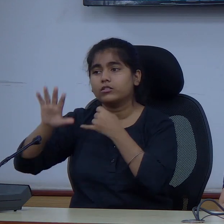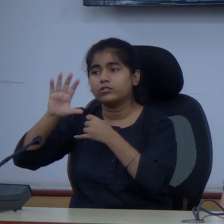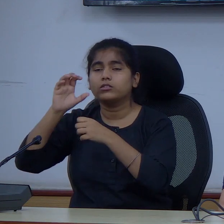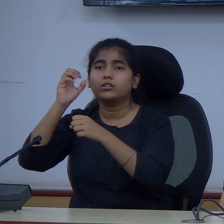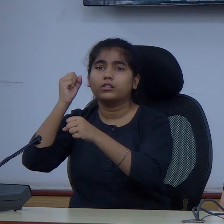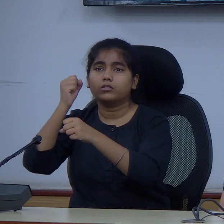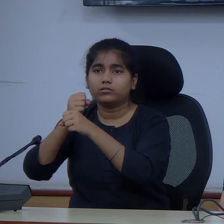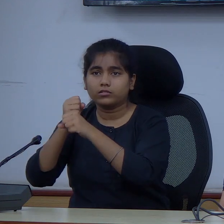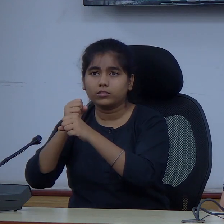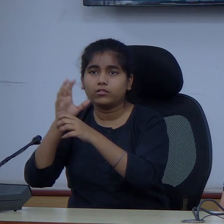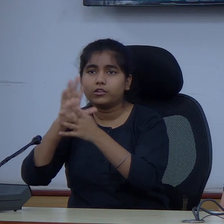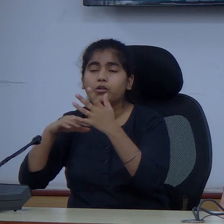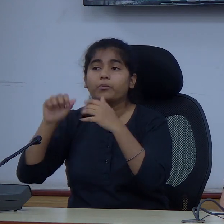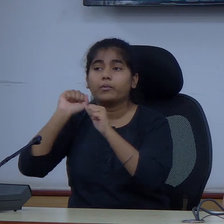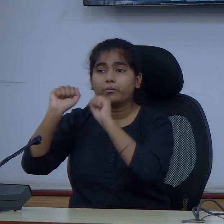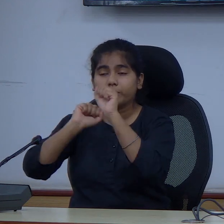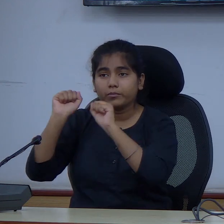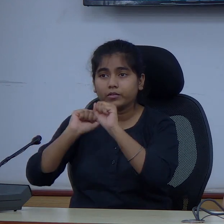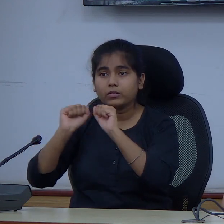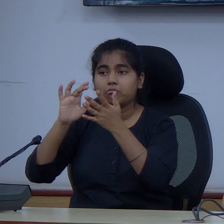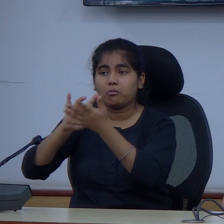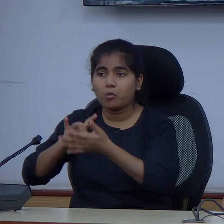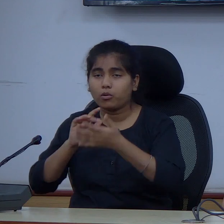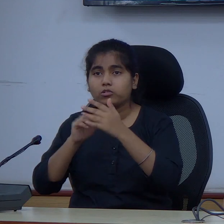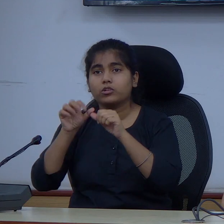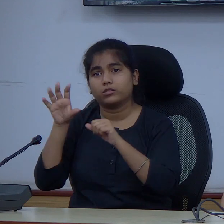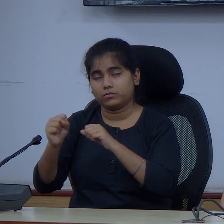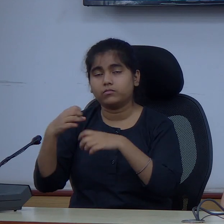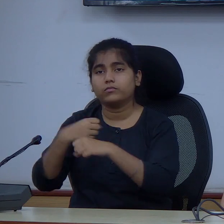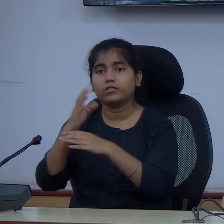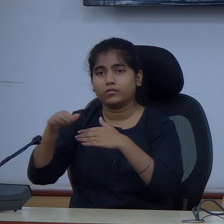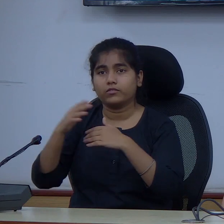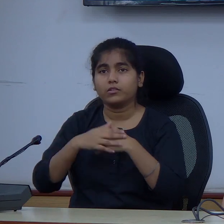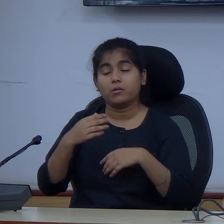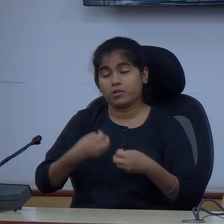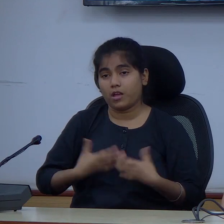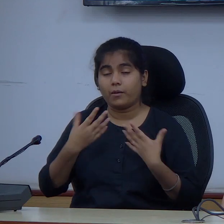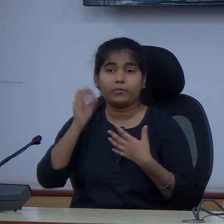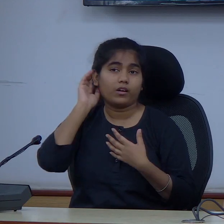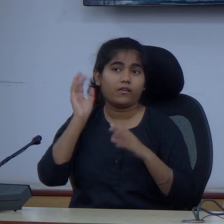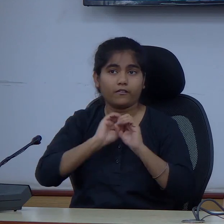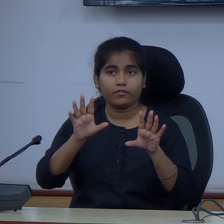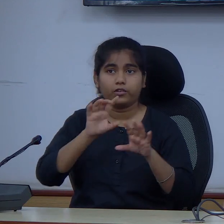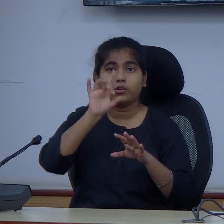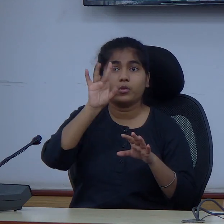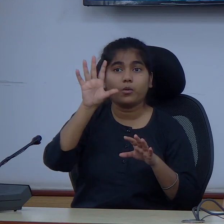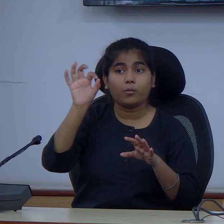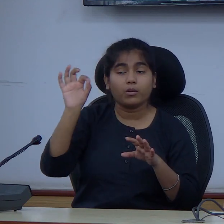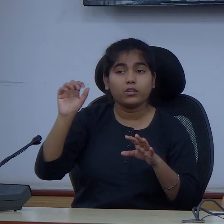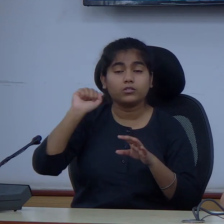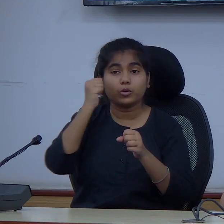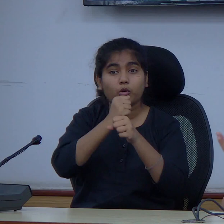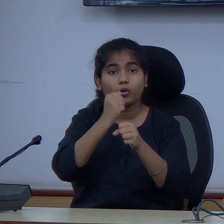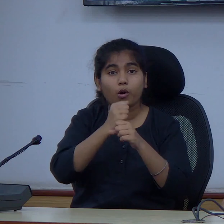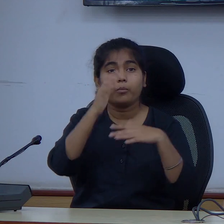सुगम्य होगी। जो बाकी बिल्डिंगें हैं उनको भारत सरकार और स्टेट गवर्नमेंट्स सारे मिल के अपने भवनों को एक्सेसिबल बना रहे